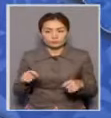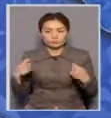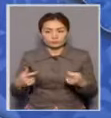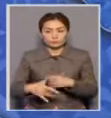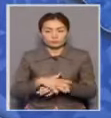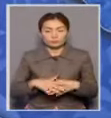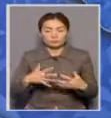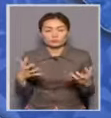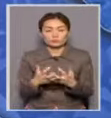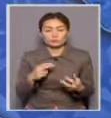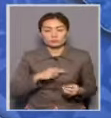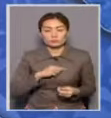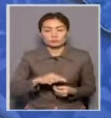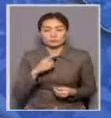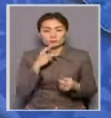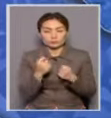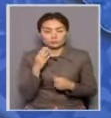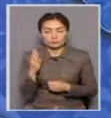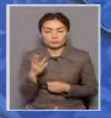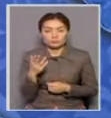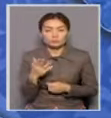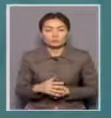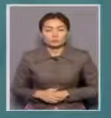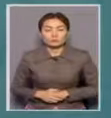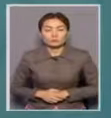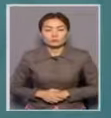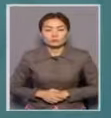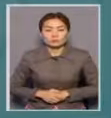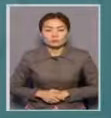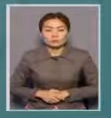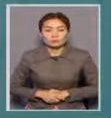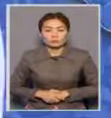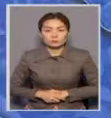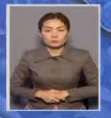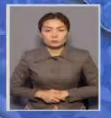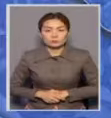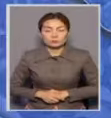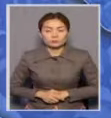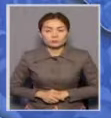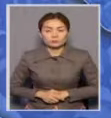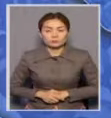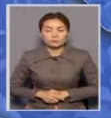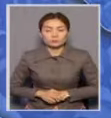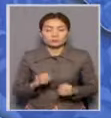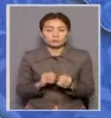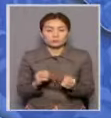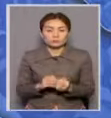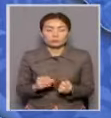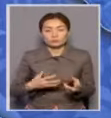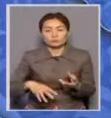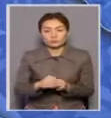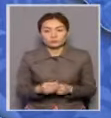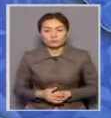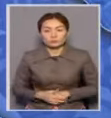халықпен тығыз байланыста екі ортада осы жұмыс жасайтын өздеріңіз. Әрдайым да сіздерге